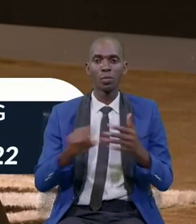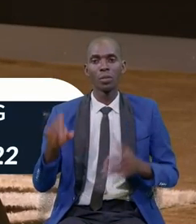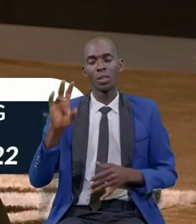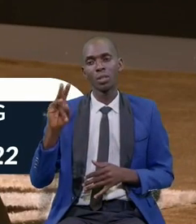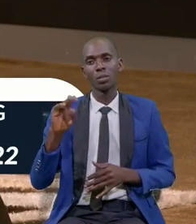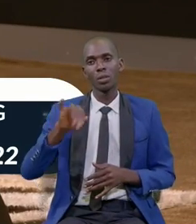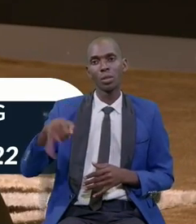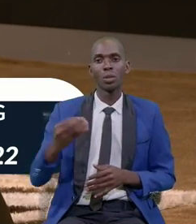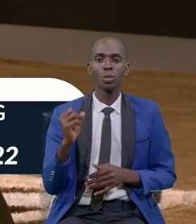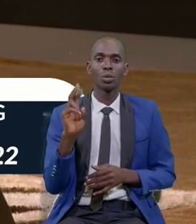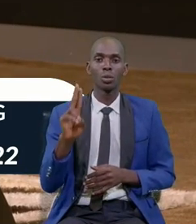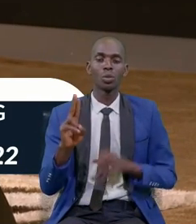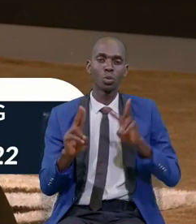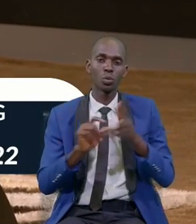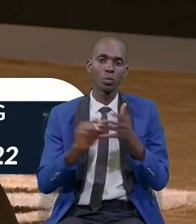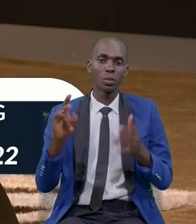verset 17.